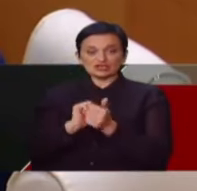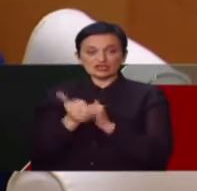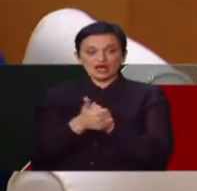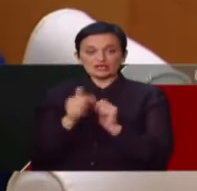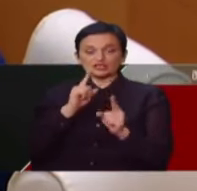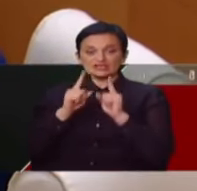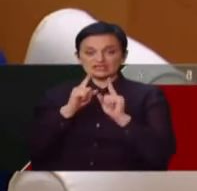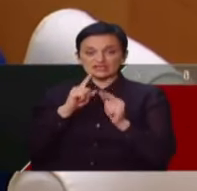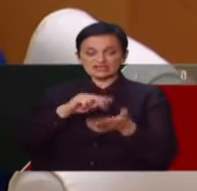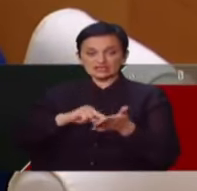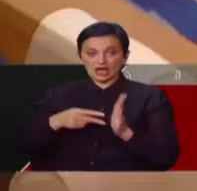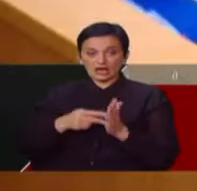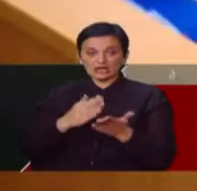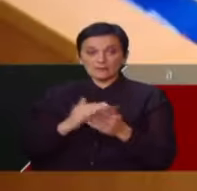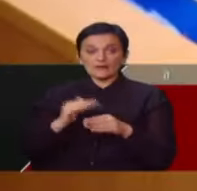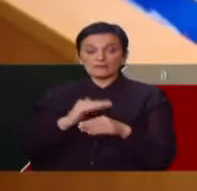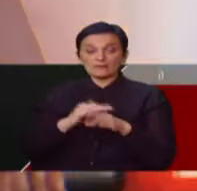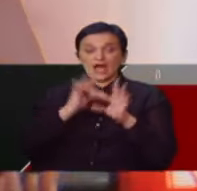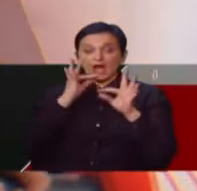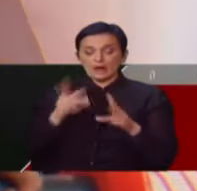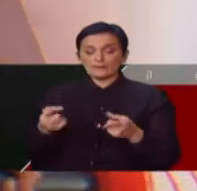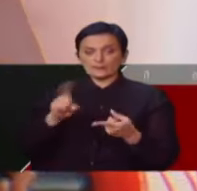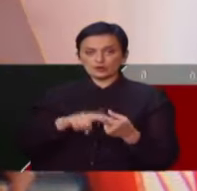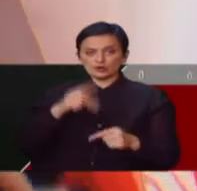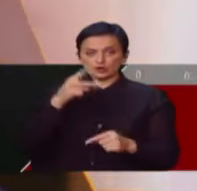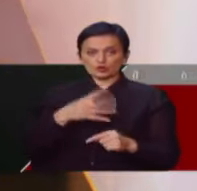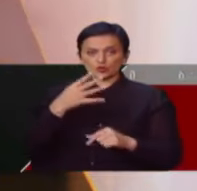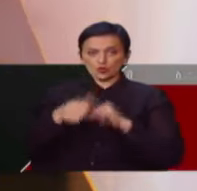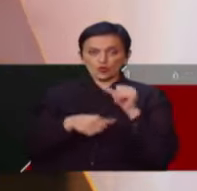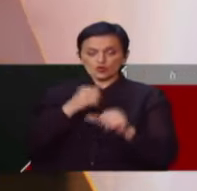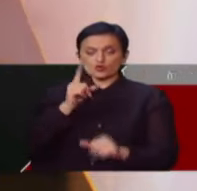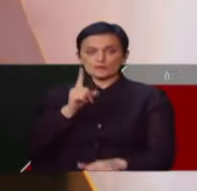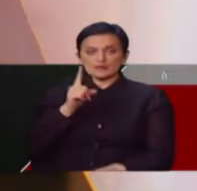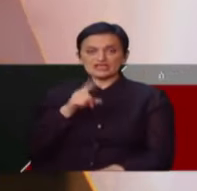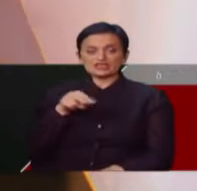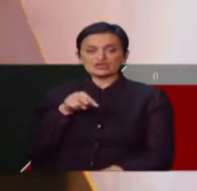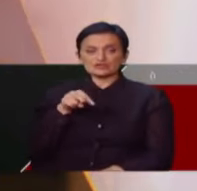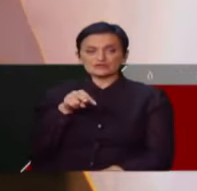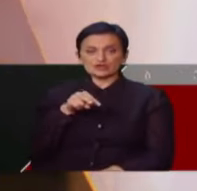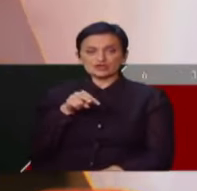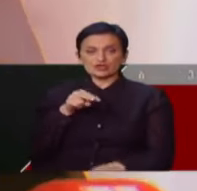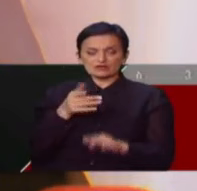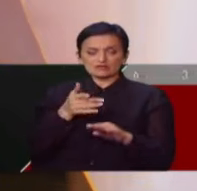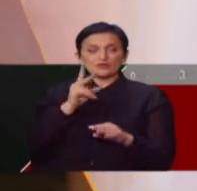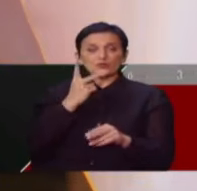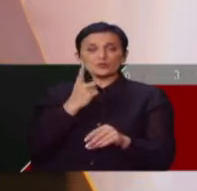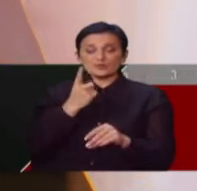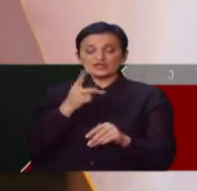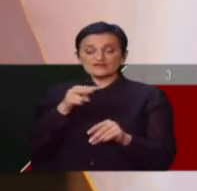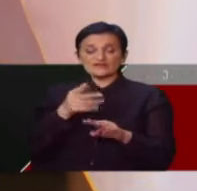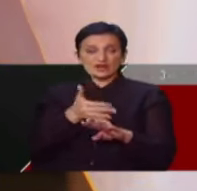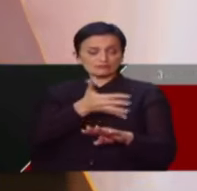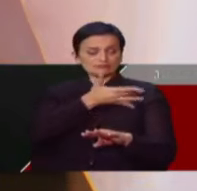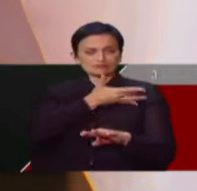სესიაზეა დაგეგმილი. ამნისტია შეეხება 2024 წლის 1 ივლისამდე ჩადენილ მთელ რიგ დანაშაულებს.